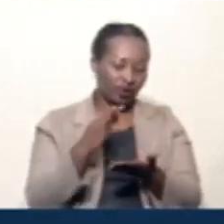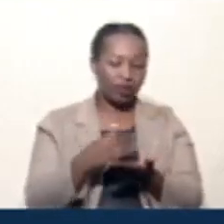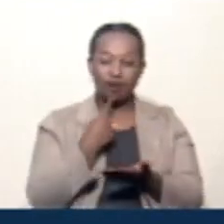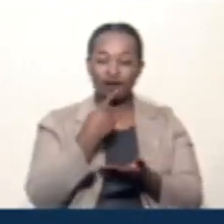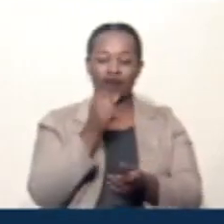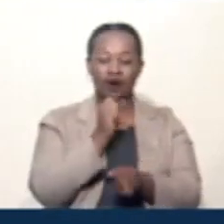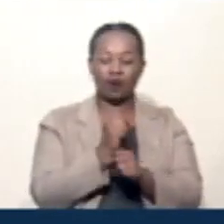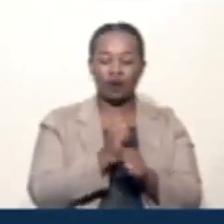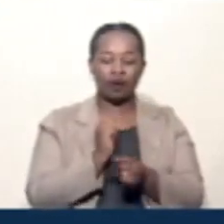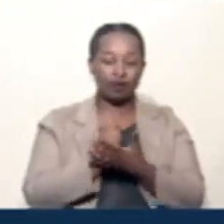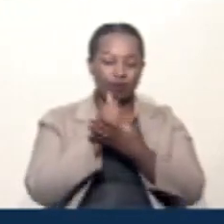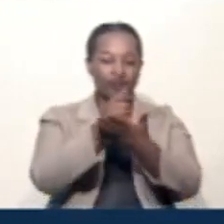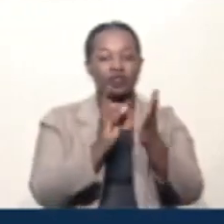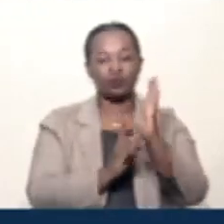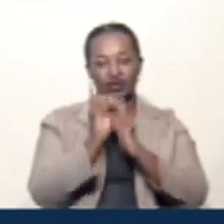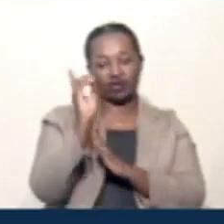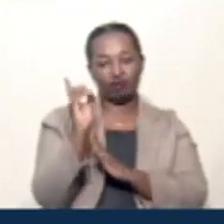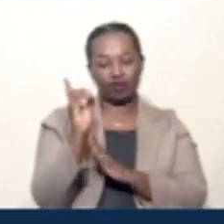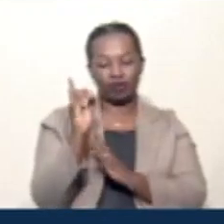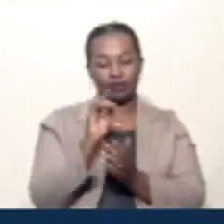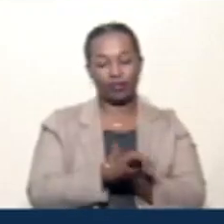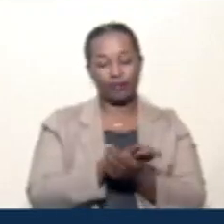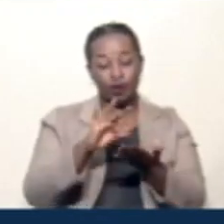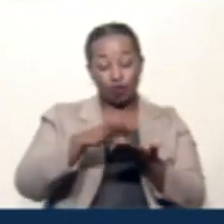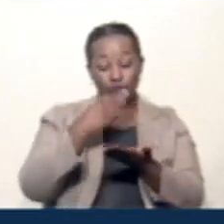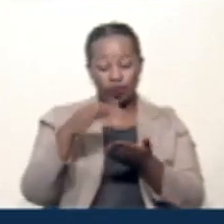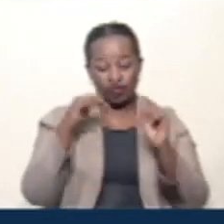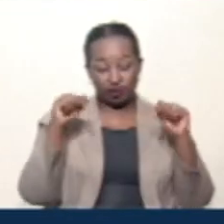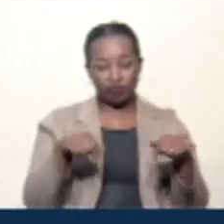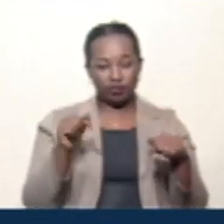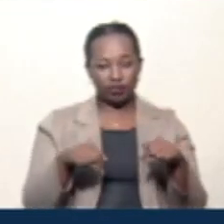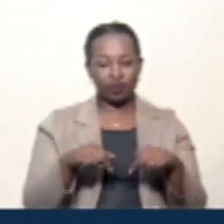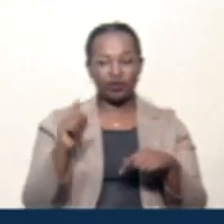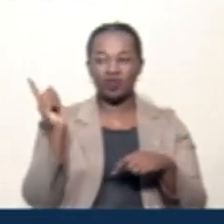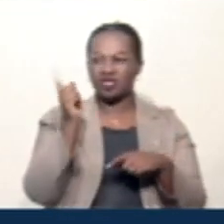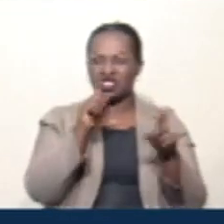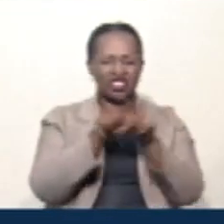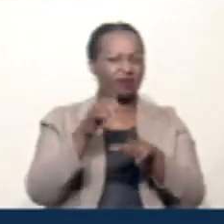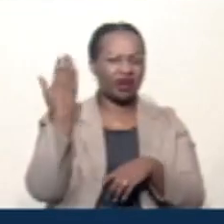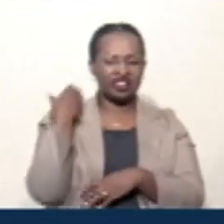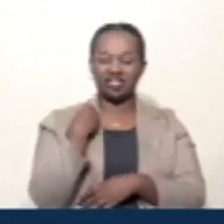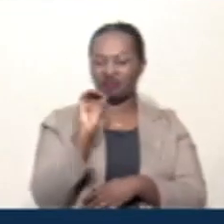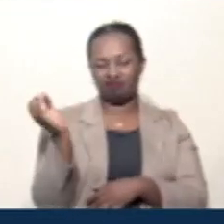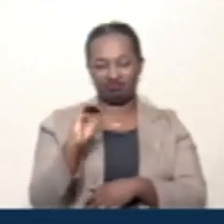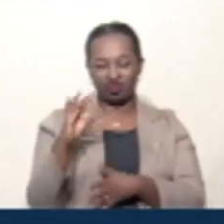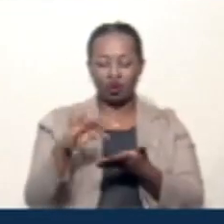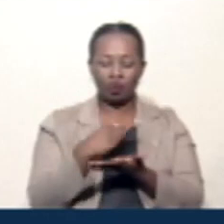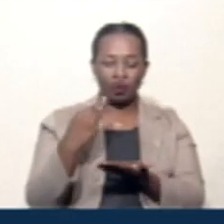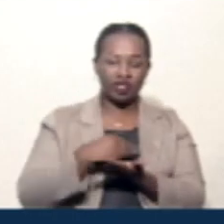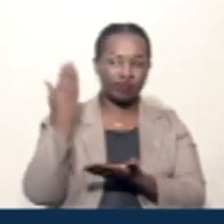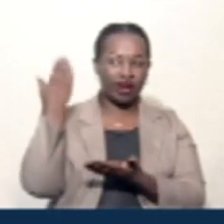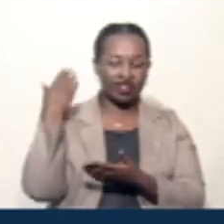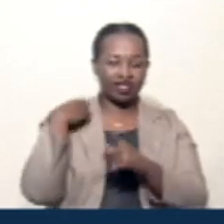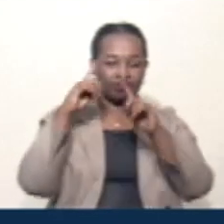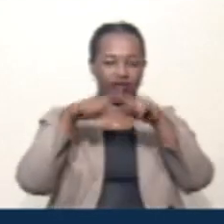bakora byabafashije kwiteza imbere. Uboshyi bw'iki gihe ntabwo bumeze nk'uboshyi bwa kera. Ubwo bwa kera bwari